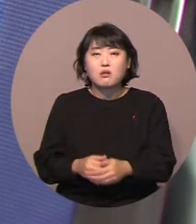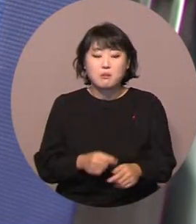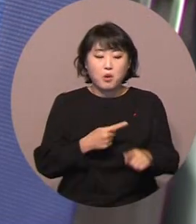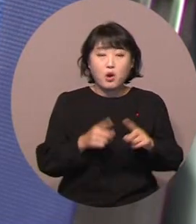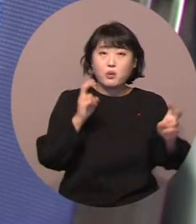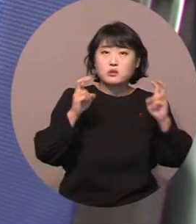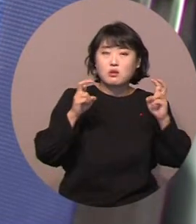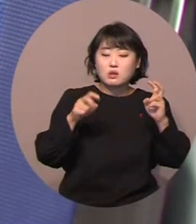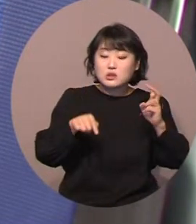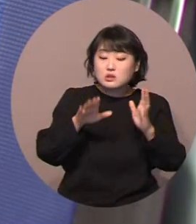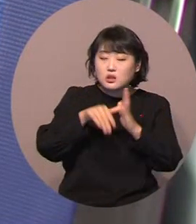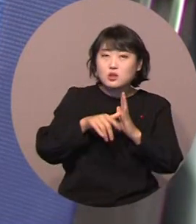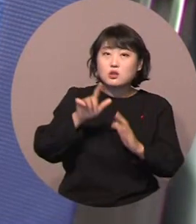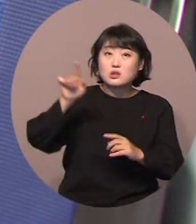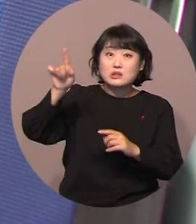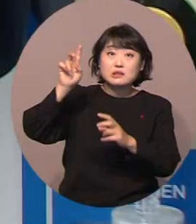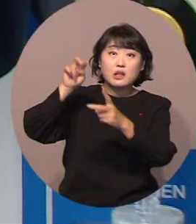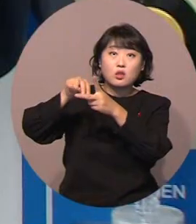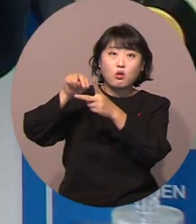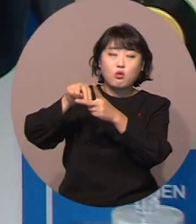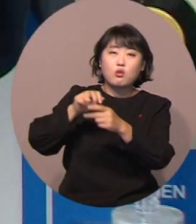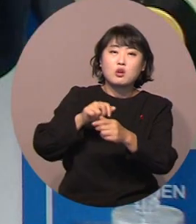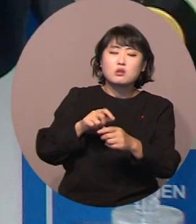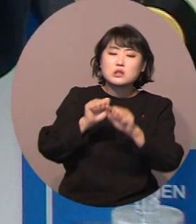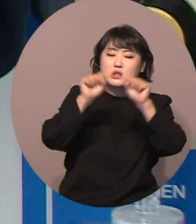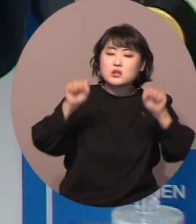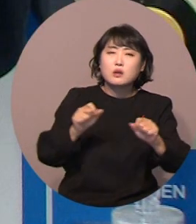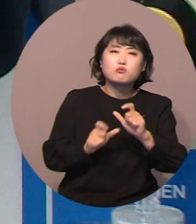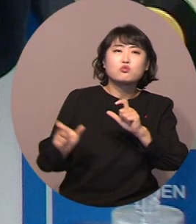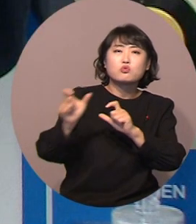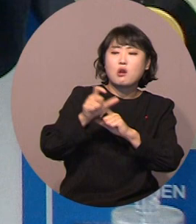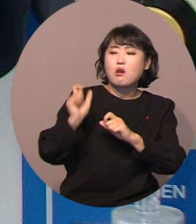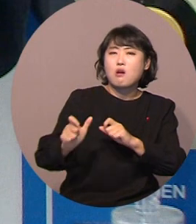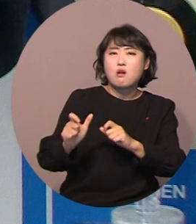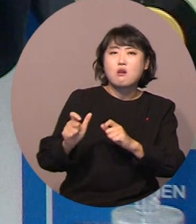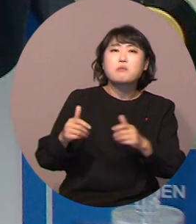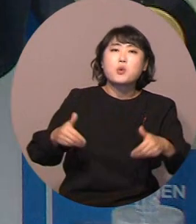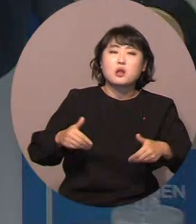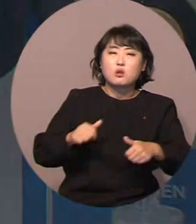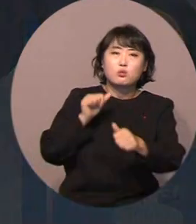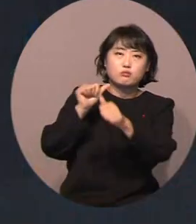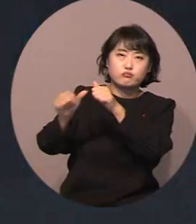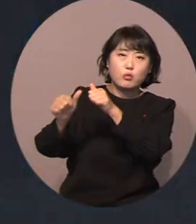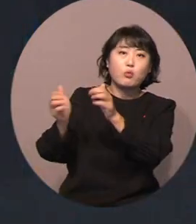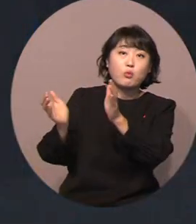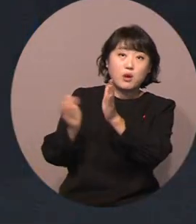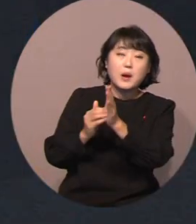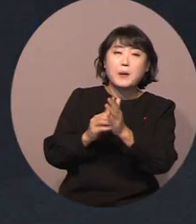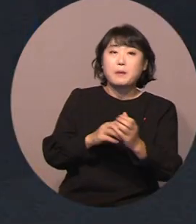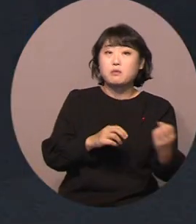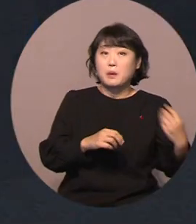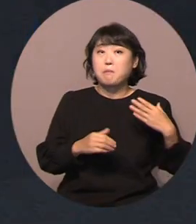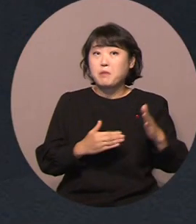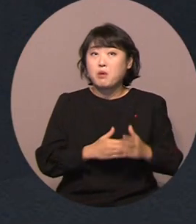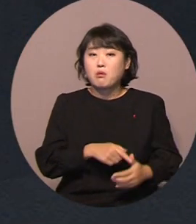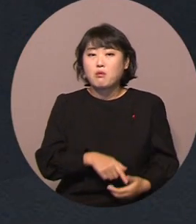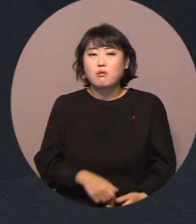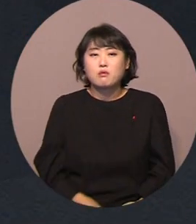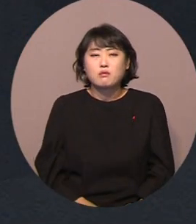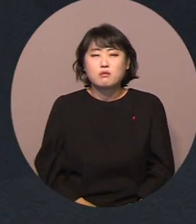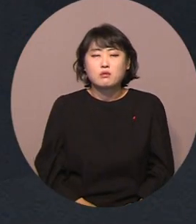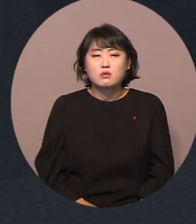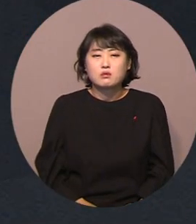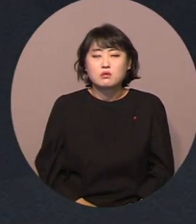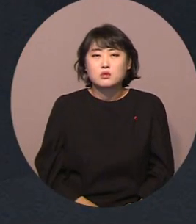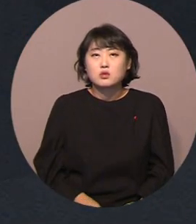업체도 당시 중앙응급 의료 센터 측에 시스템 보완을 권고했다고 밝혔습니다 사원 중에 그 투팩